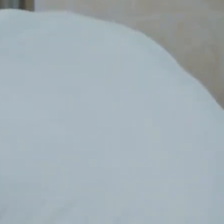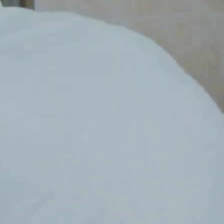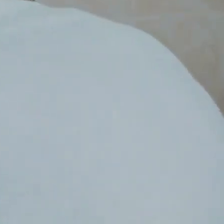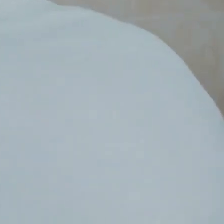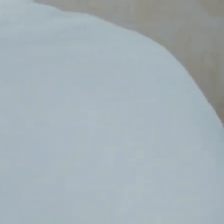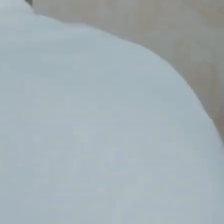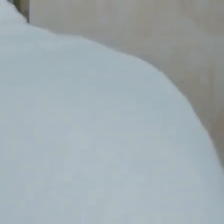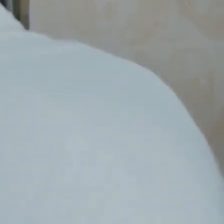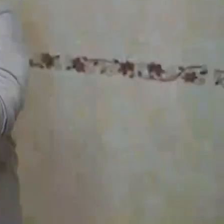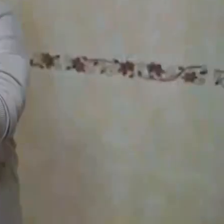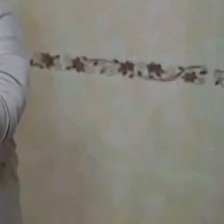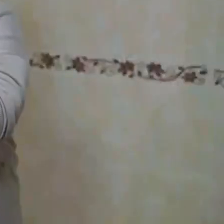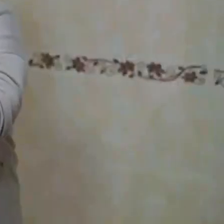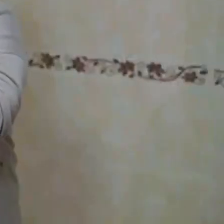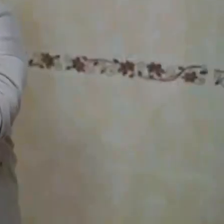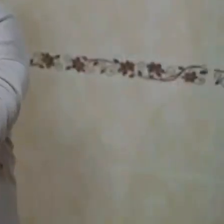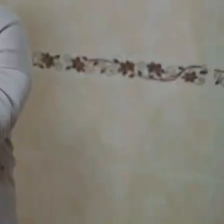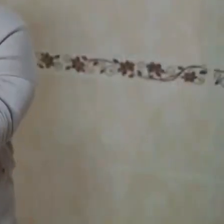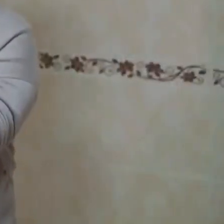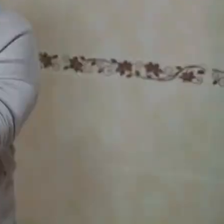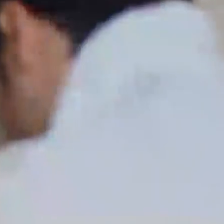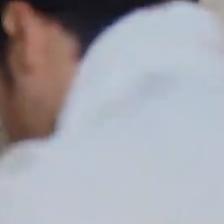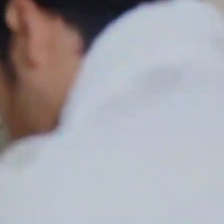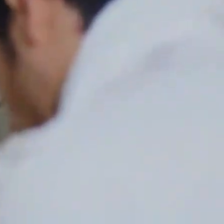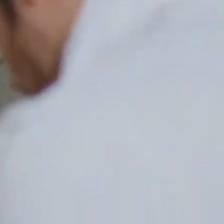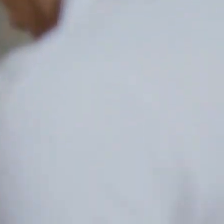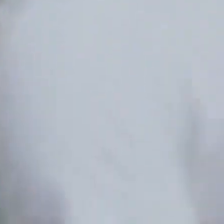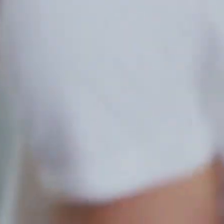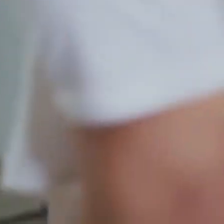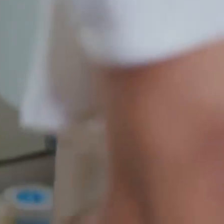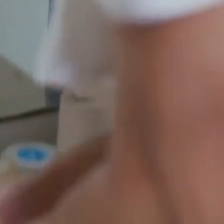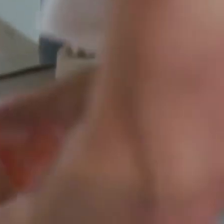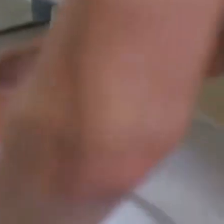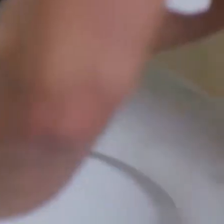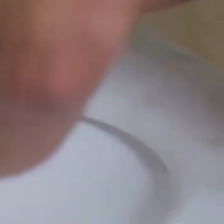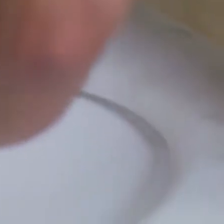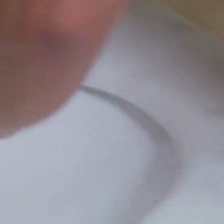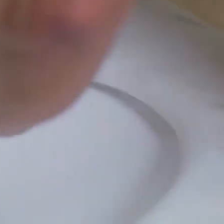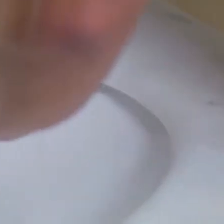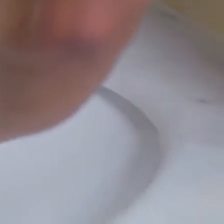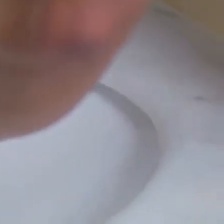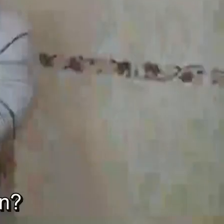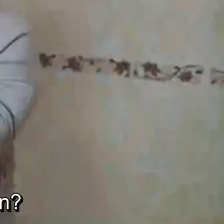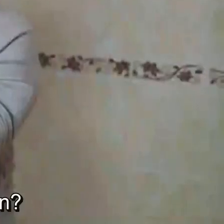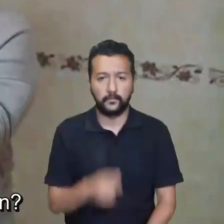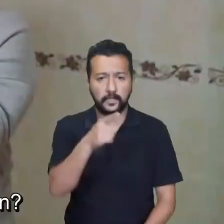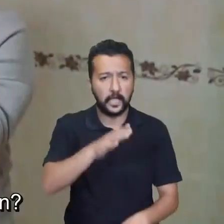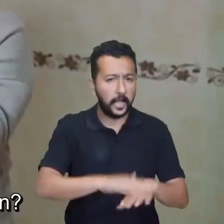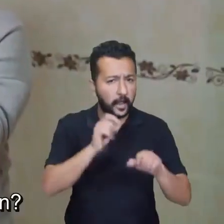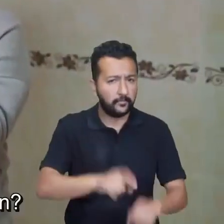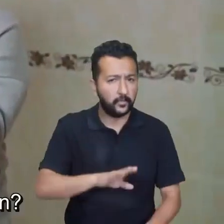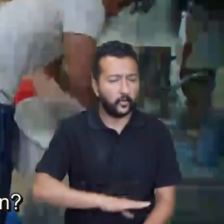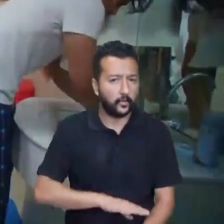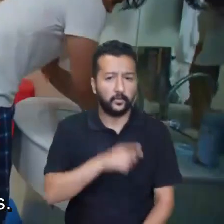ederken katı sabunu alıp üzerine sürdü. Adile gömleği açıp bakarken Tarık'ın parmağını fark eder gibi oldu. Sen ne